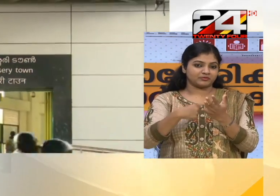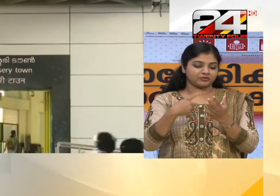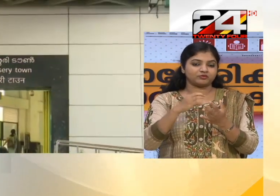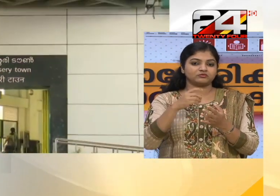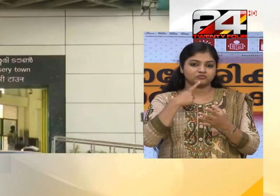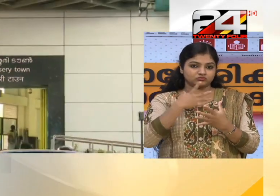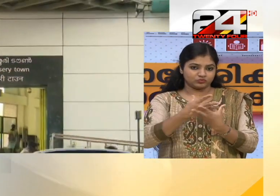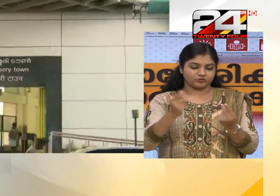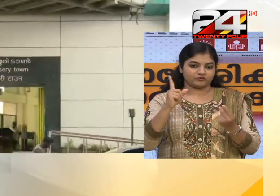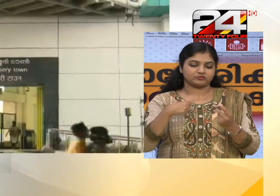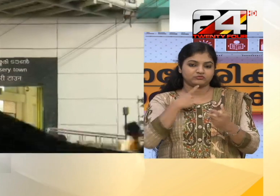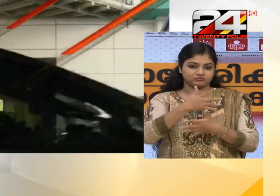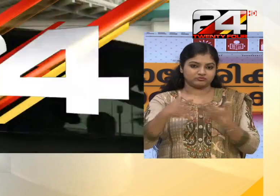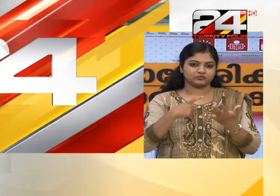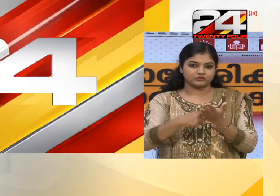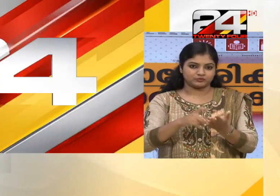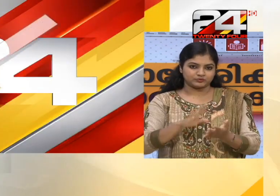ആവശ്യമുയർന്നു. 24 കൊച്ചി.